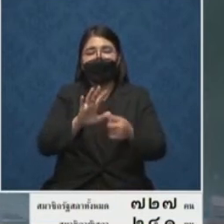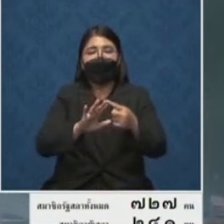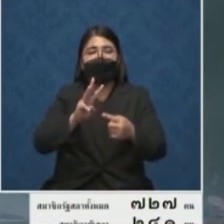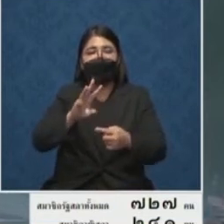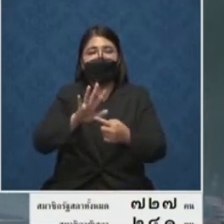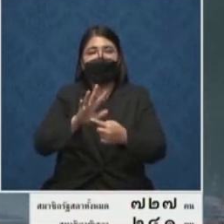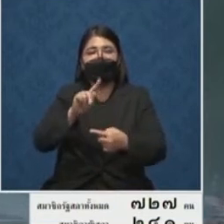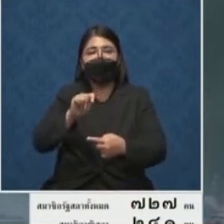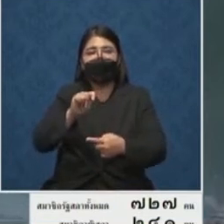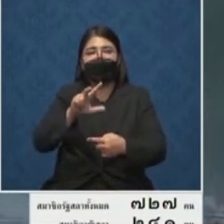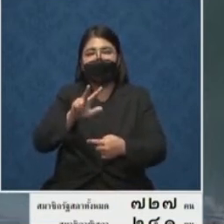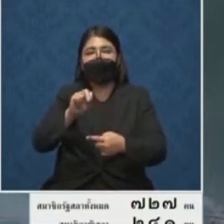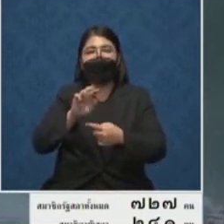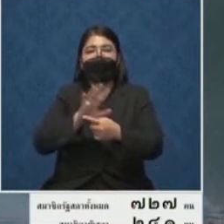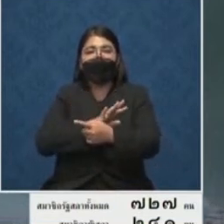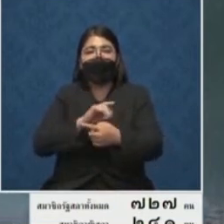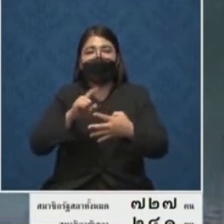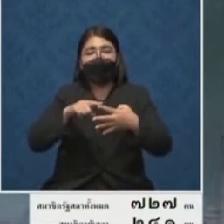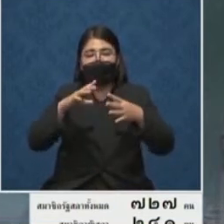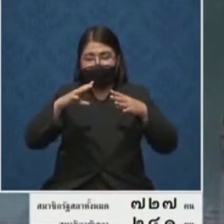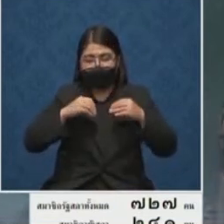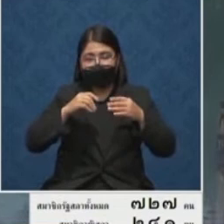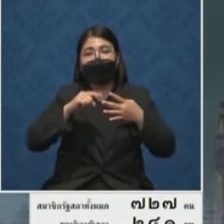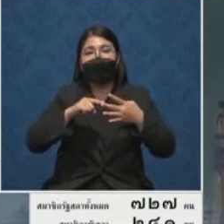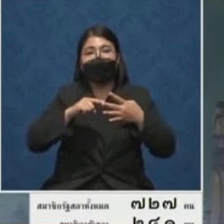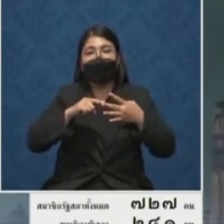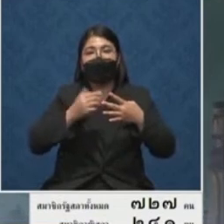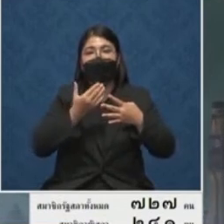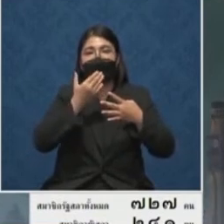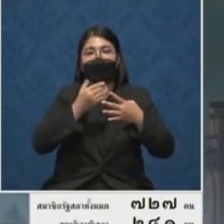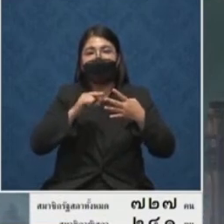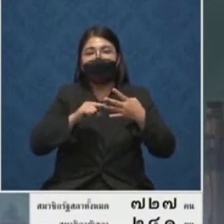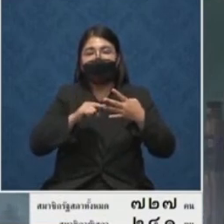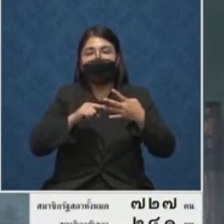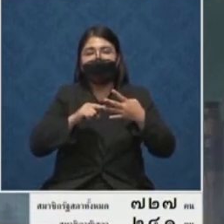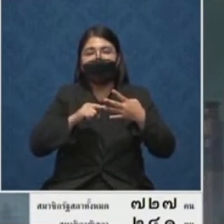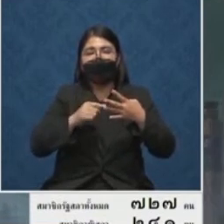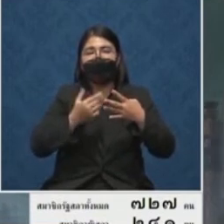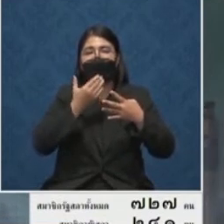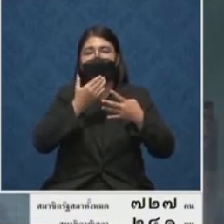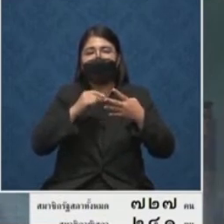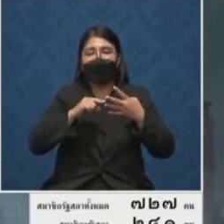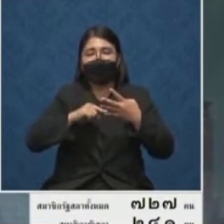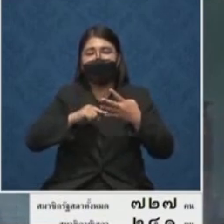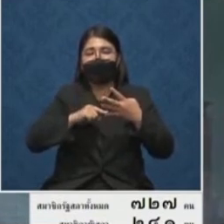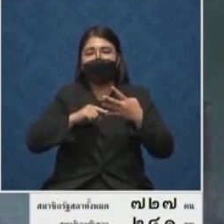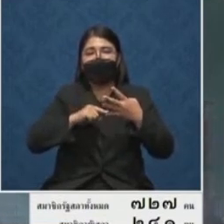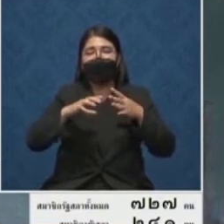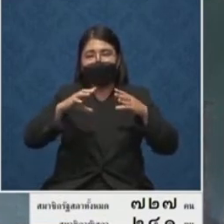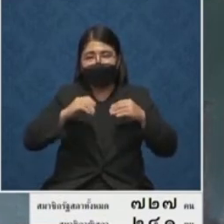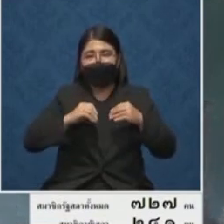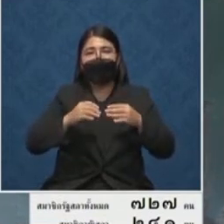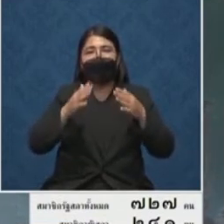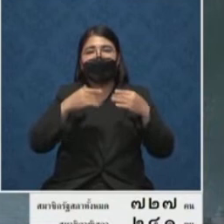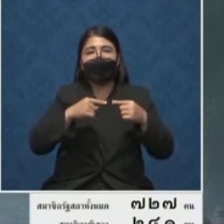653นายสุวัฒจิราพันธ ์1รับหลักการ2งดออกเสียง3งดออก